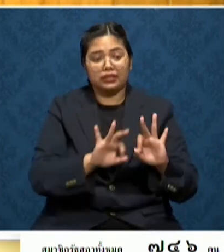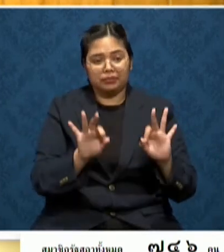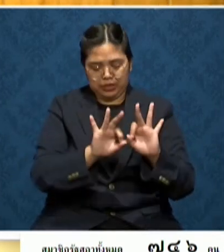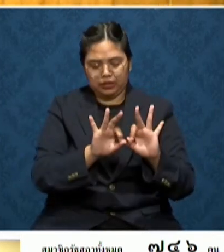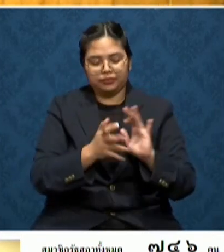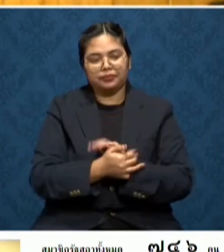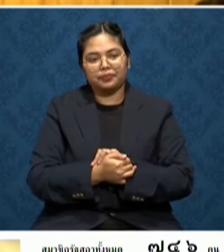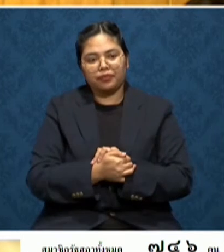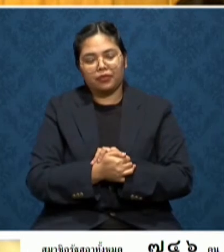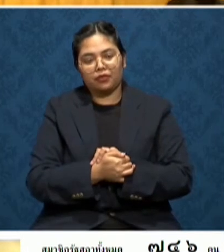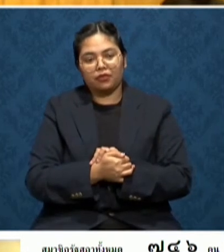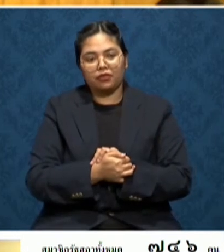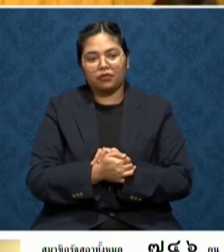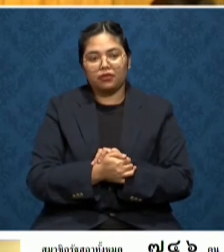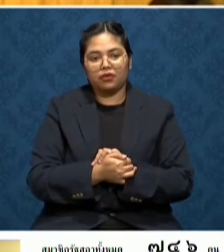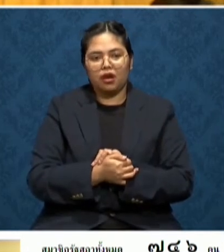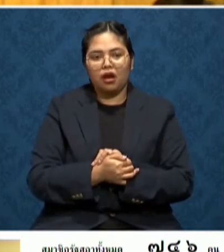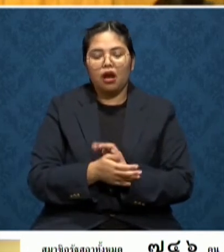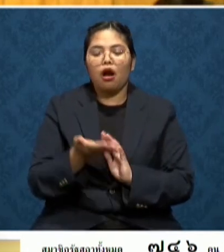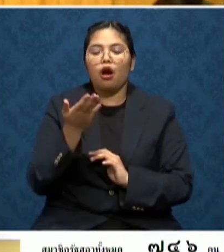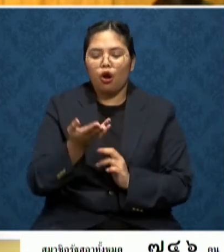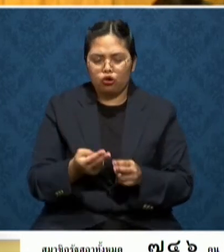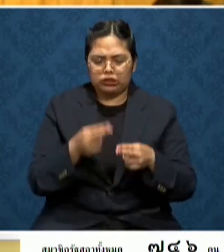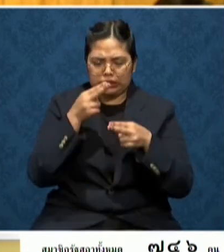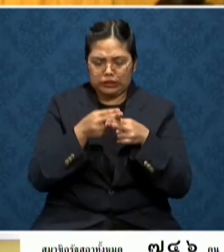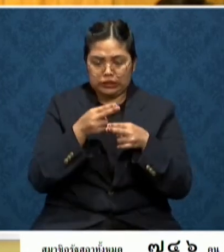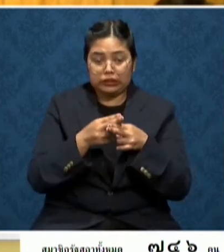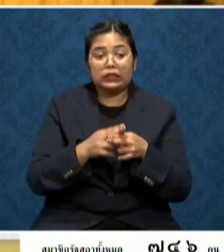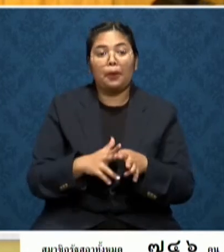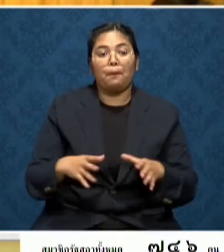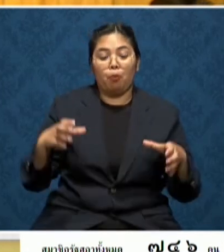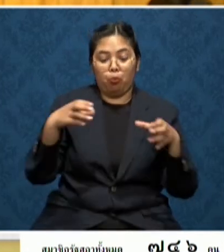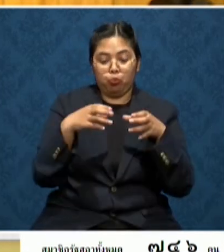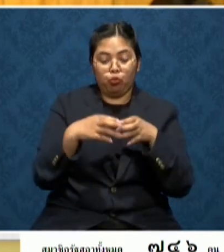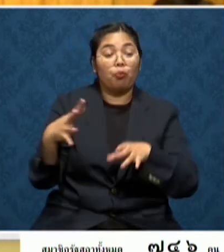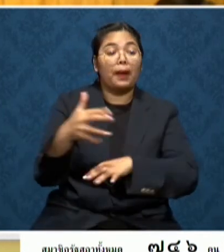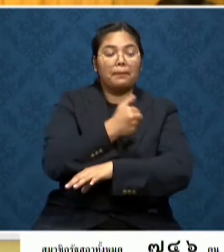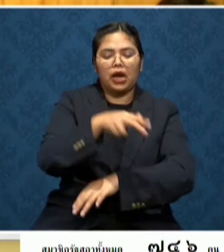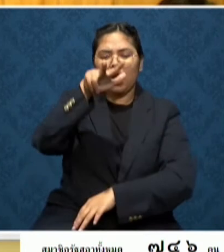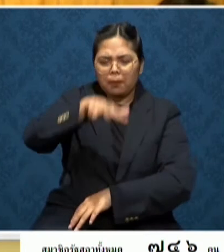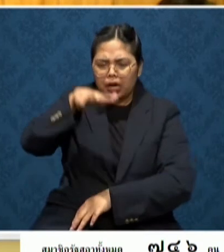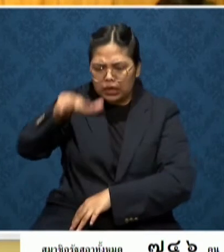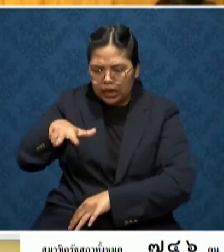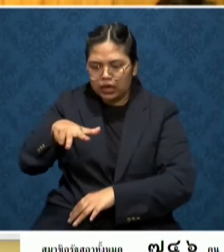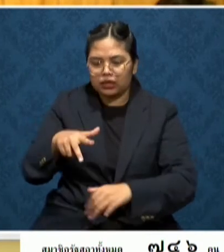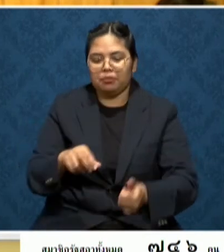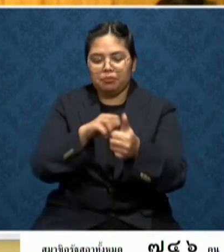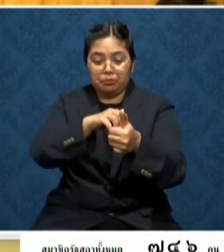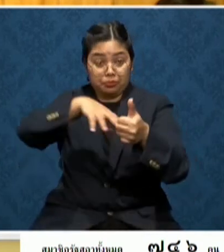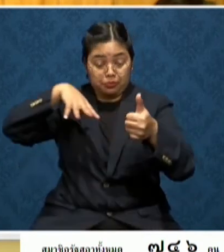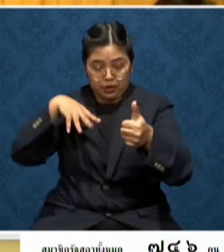ที่ขออนุญาตเอ่ยนามพรรคเพื่อไทยขึ้นมาเป็นแกนนำในรัฐบาลครั้งนี้เนี่ย